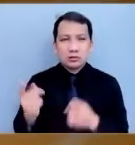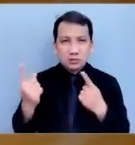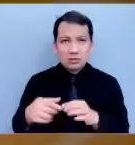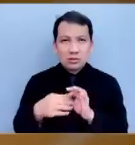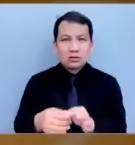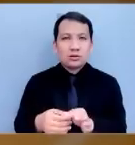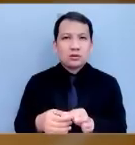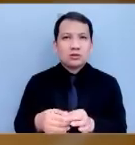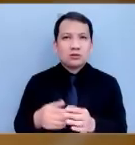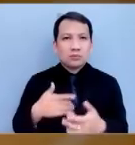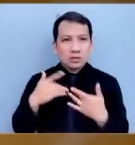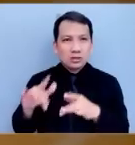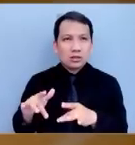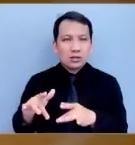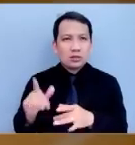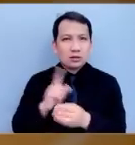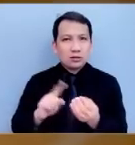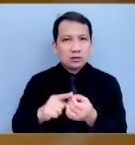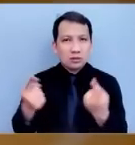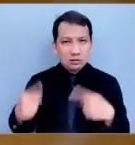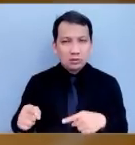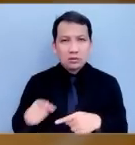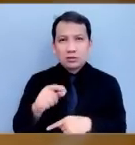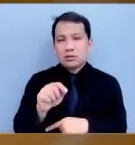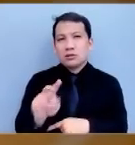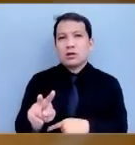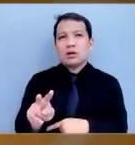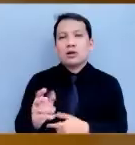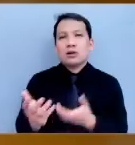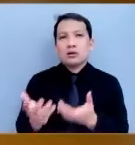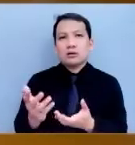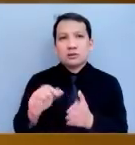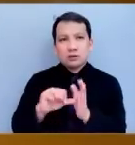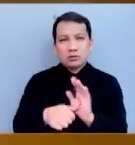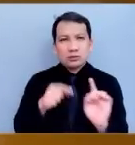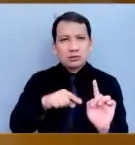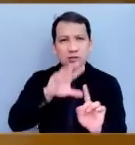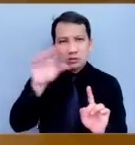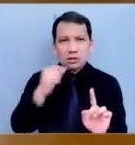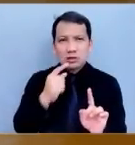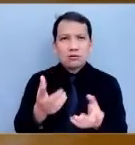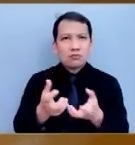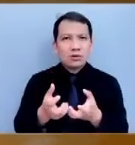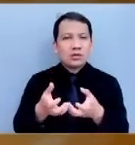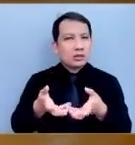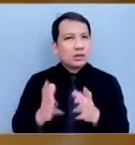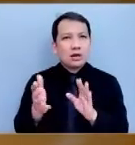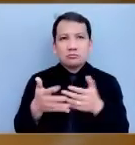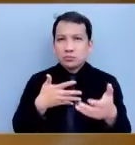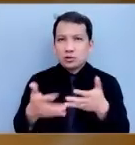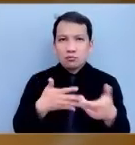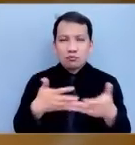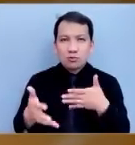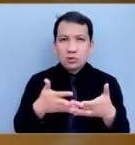na nakikisimpatya sila sa nangyari sa TV host actress. Idiniin din nila na hindi nila kukonsintihin ang kahit na